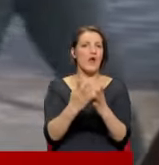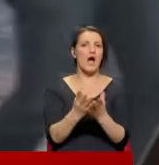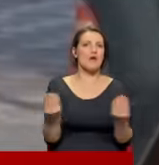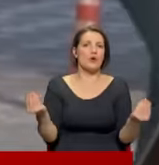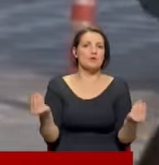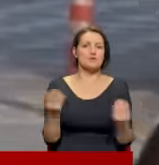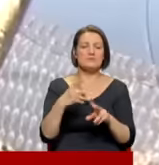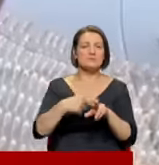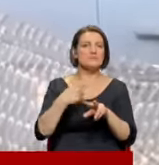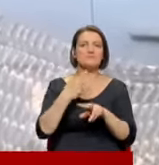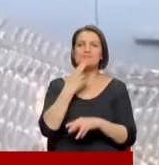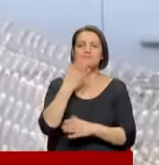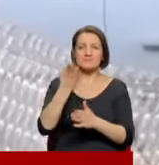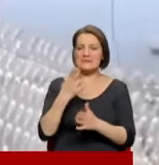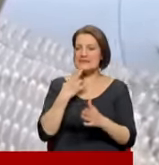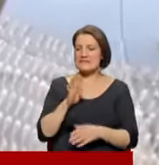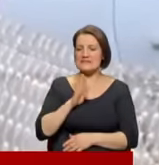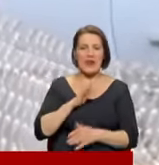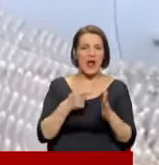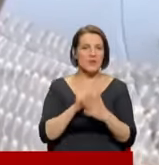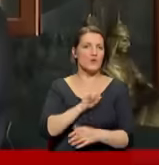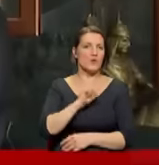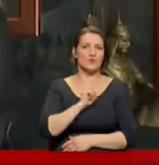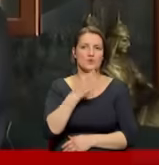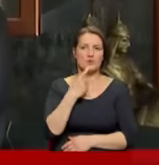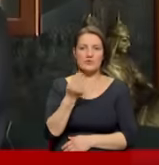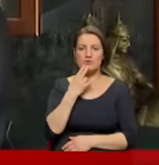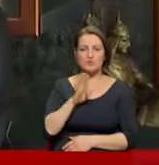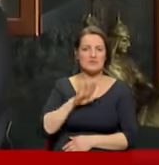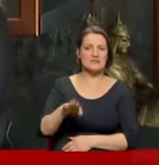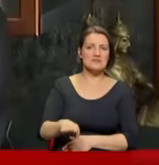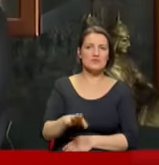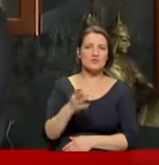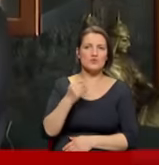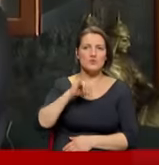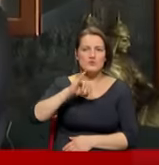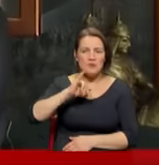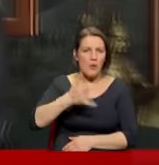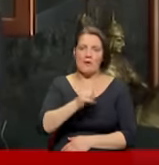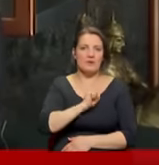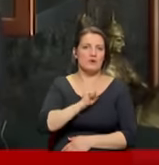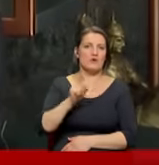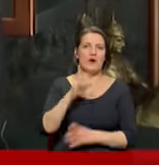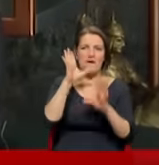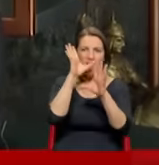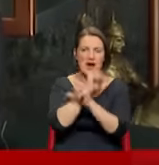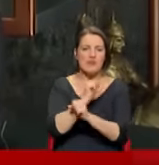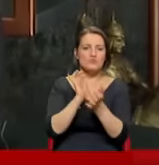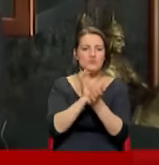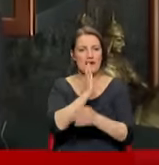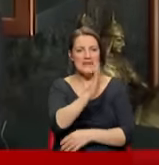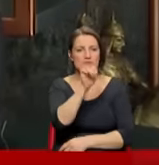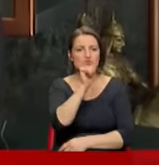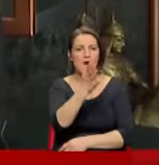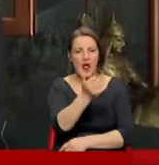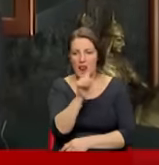kayboldu. Ayşe Ateş kızları adına korktuğunu da açıkladı. Küçük kızım çok aşırı derecede korkuyor. Karanlıkta işte mutfağa gidip su